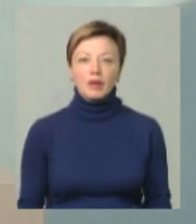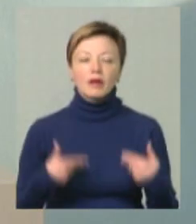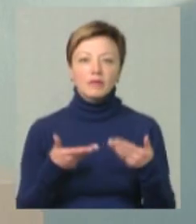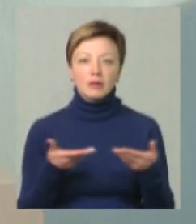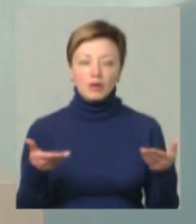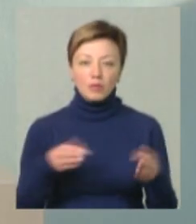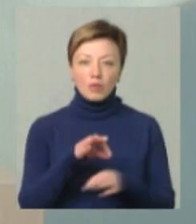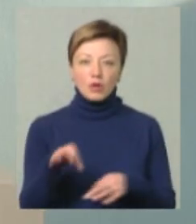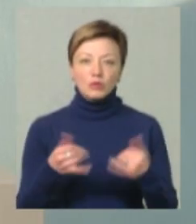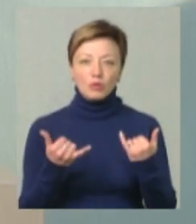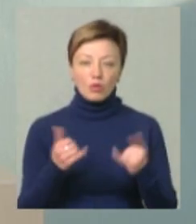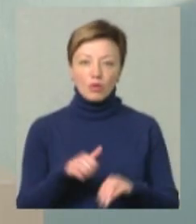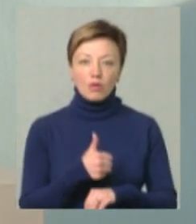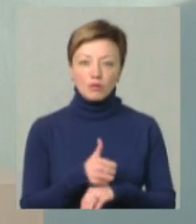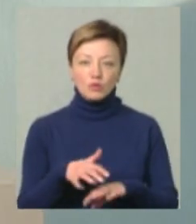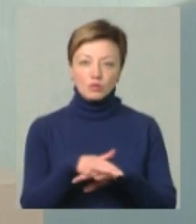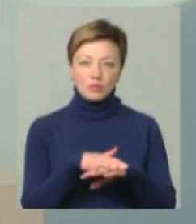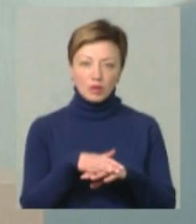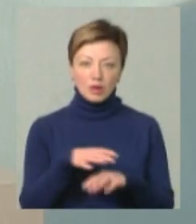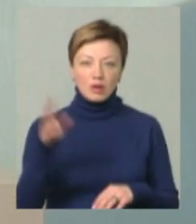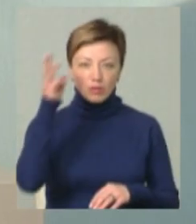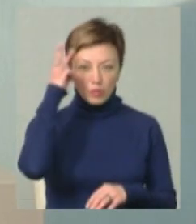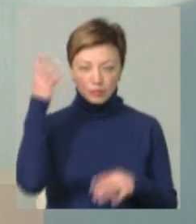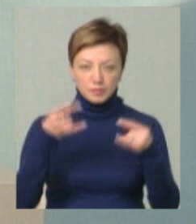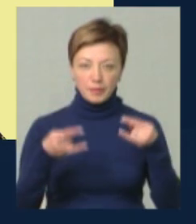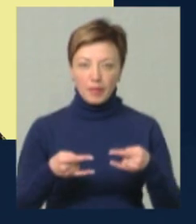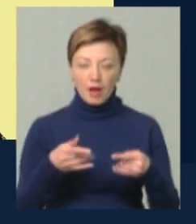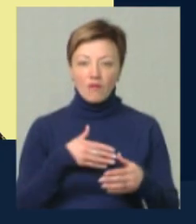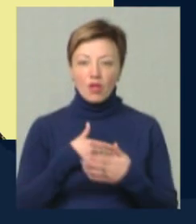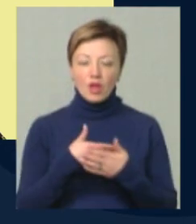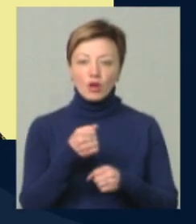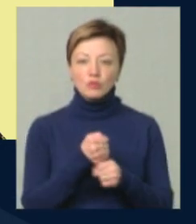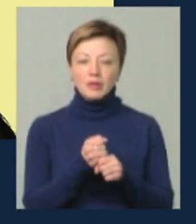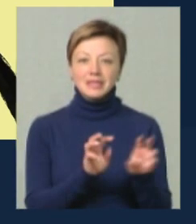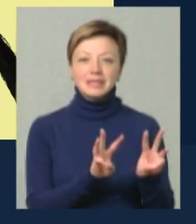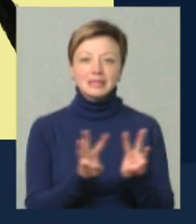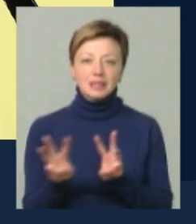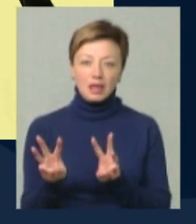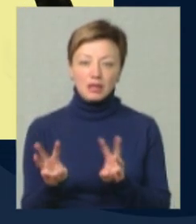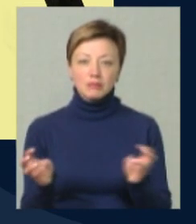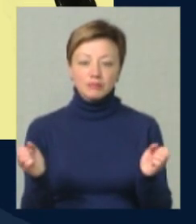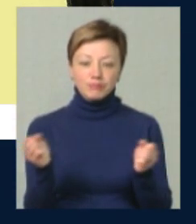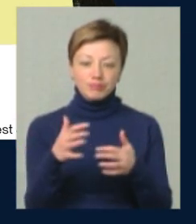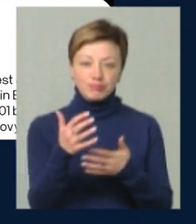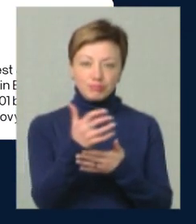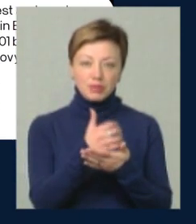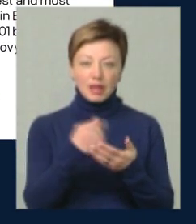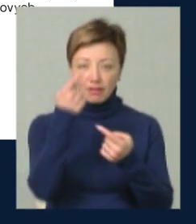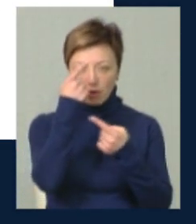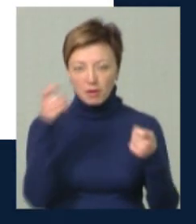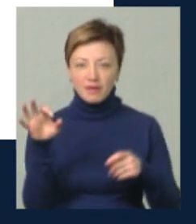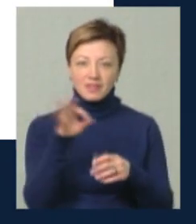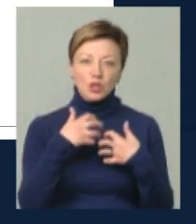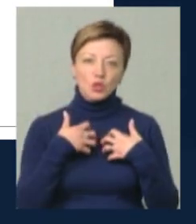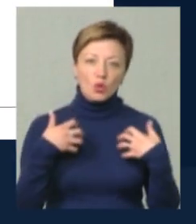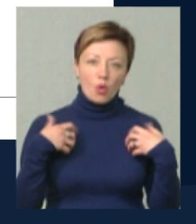Вітаємо у проєкті «Сьогодні головне» на Суспільному «Я Поділля». Волонтери розробили сайт, на якому зібрали інформацію про всі